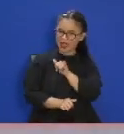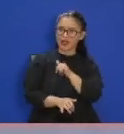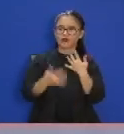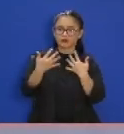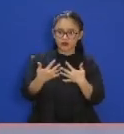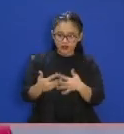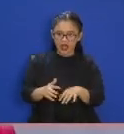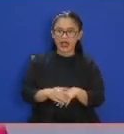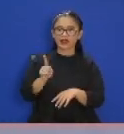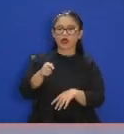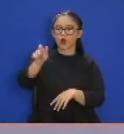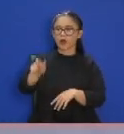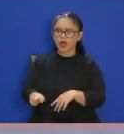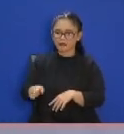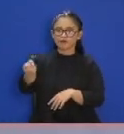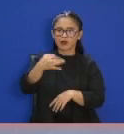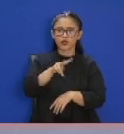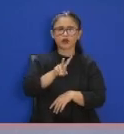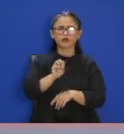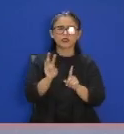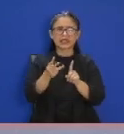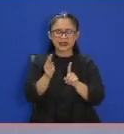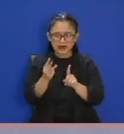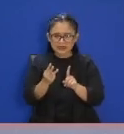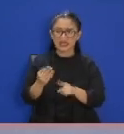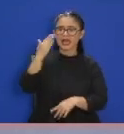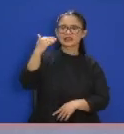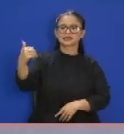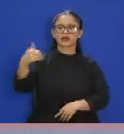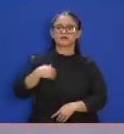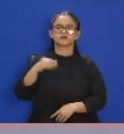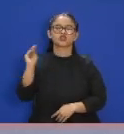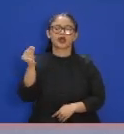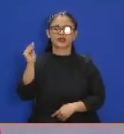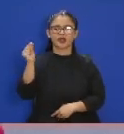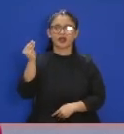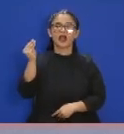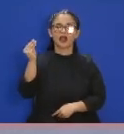itu 2013 diajak ke Jakarta kalau enggak salah itu.